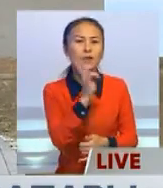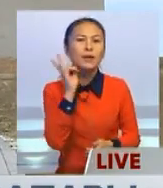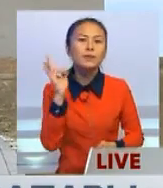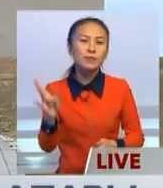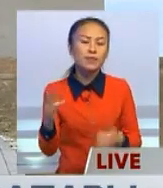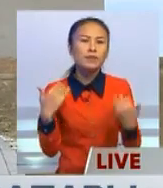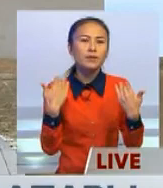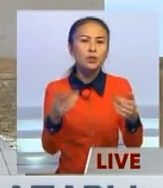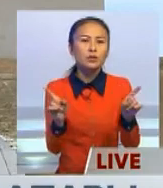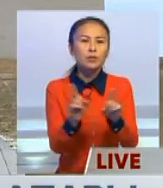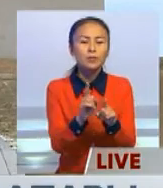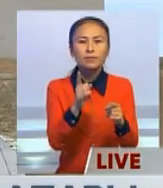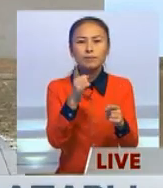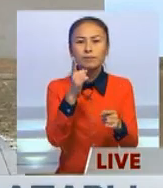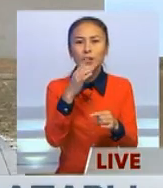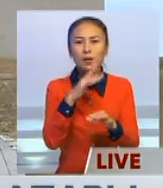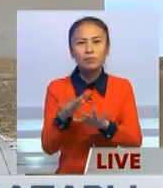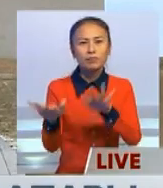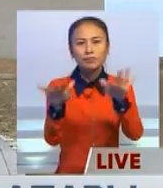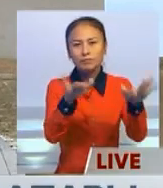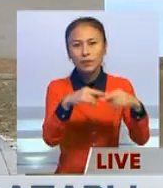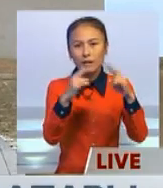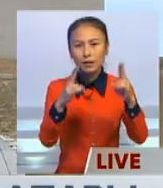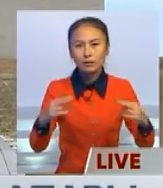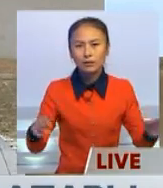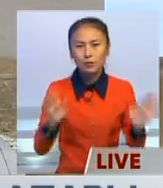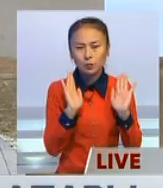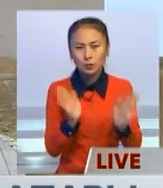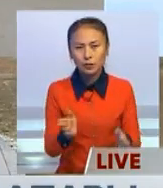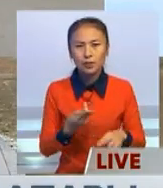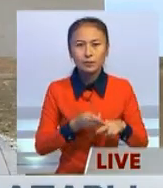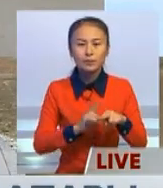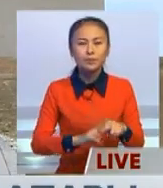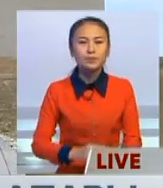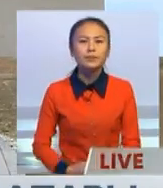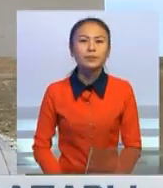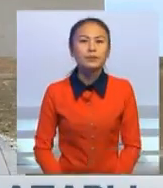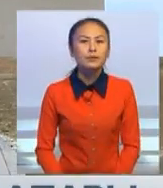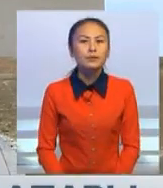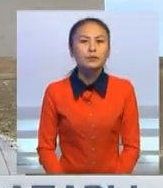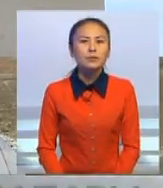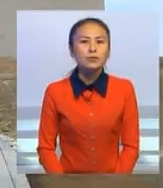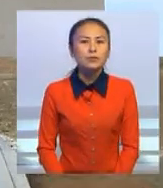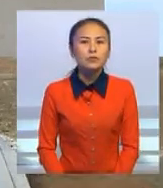Назарбаев бірнеше нысандарды аралайды деп жоспарланып отыр. Әнуарбек.